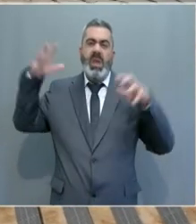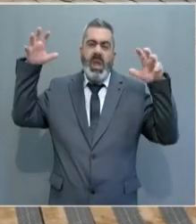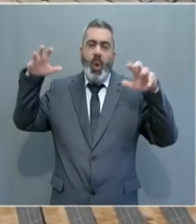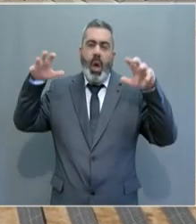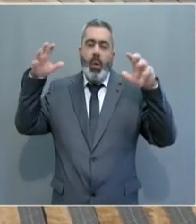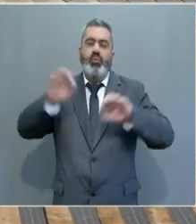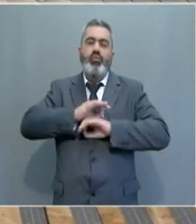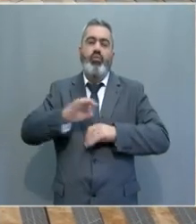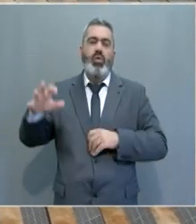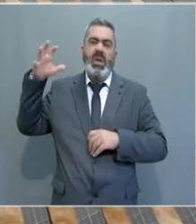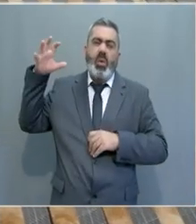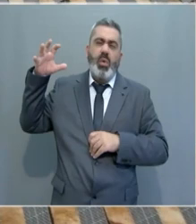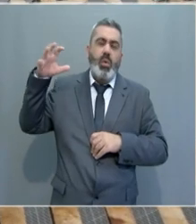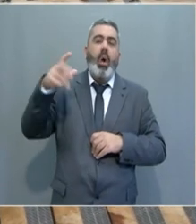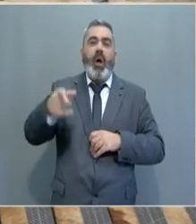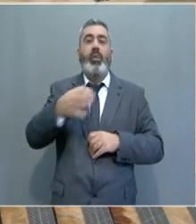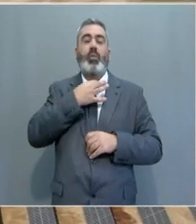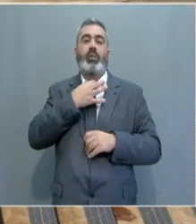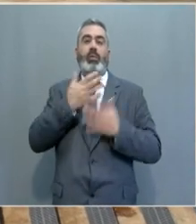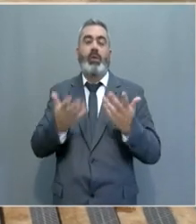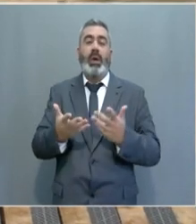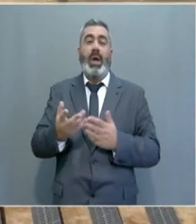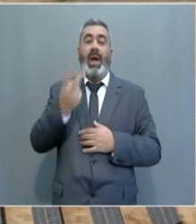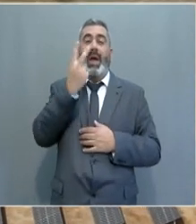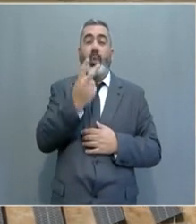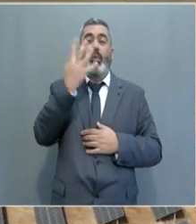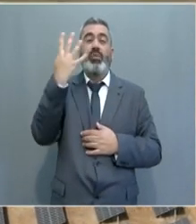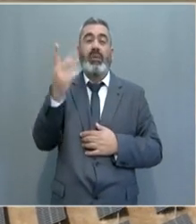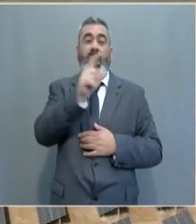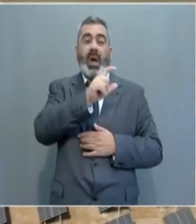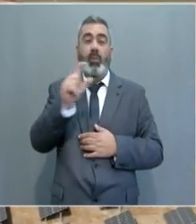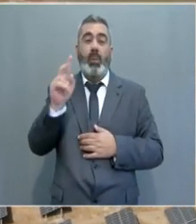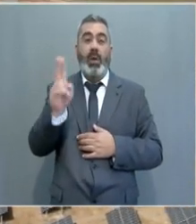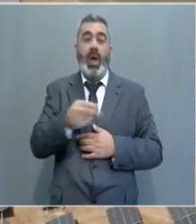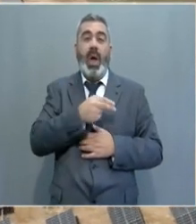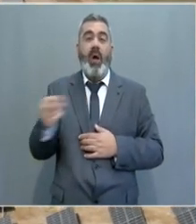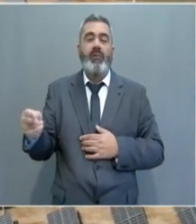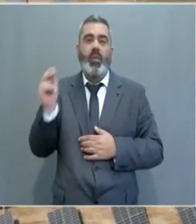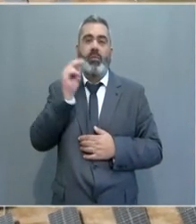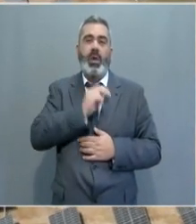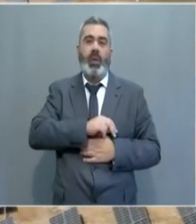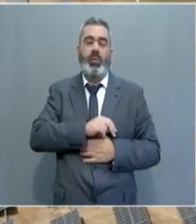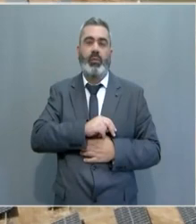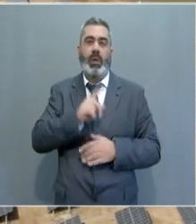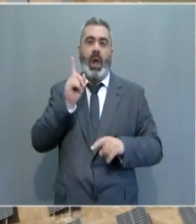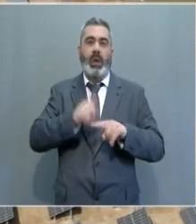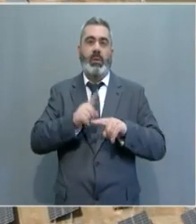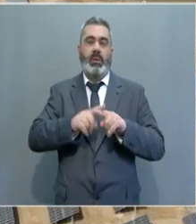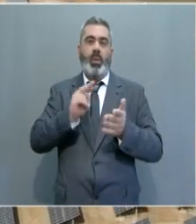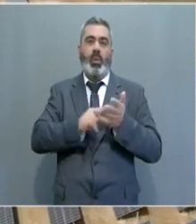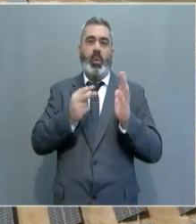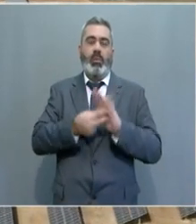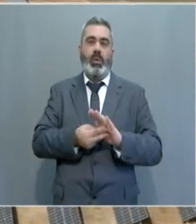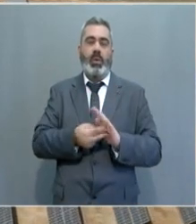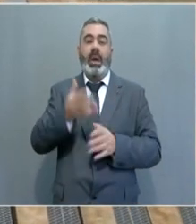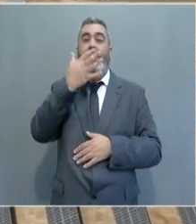αναφέρθηκε πριν, το έχω προσεγγίσει σε 24 εκατομμύρια ευρώ εξοικονόμησης της ελληνικής οικονομίας κατά μέσο όρο από τη